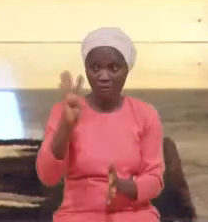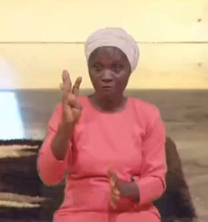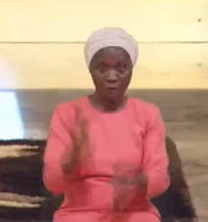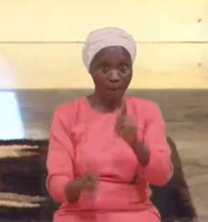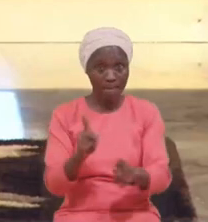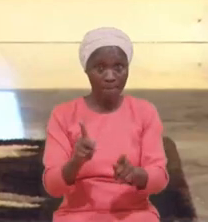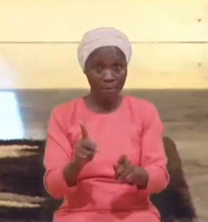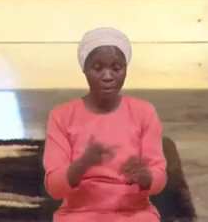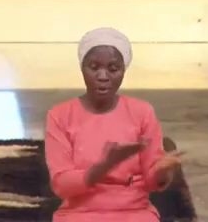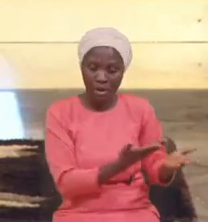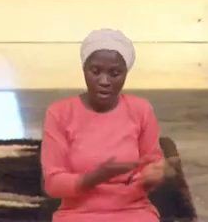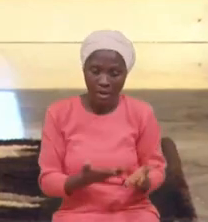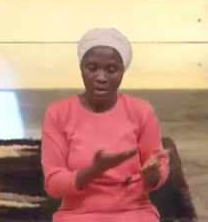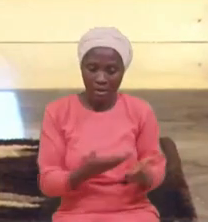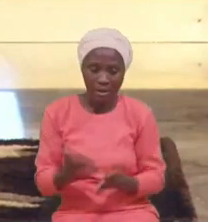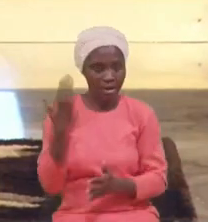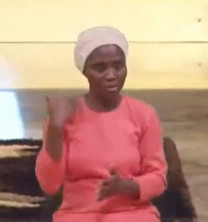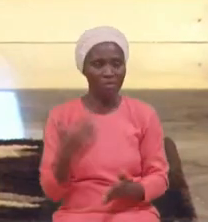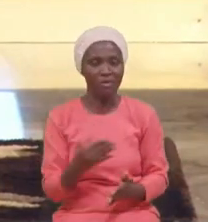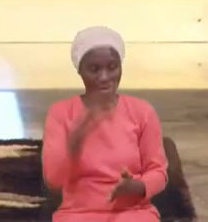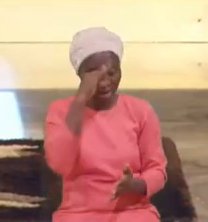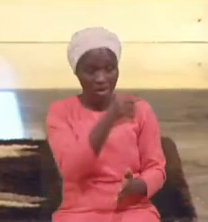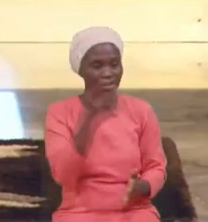était sans aide, il était désespéré.